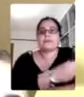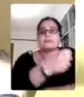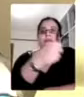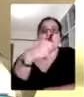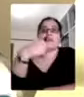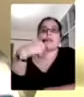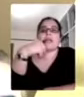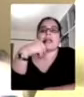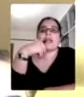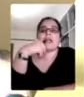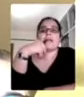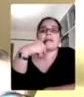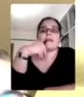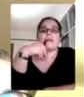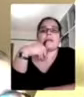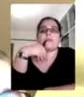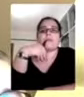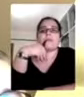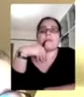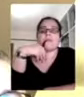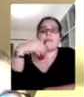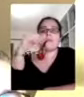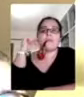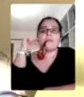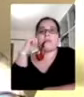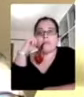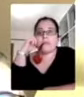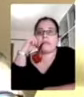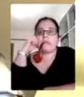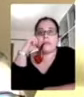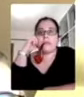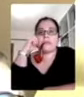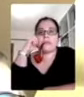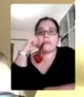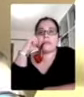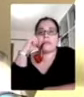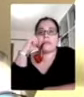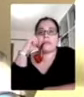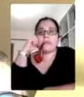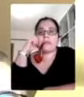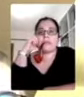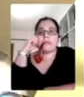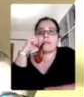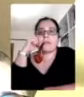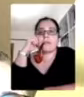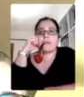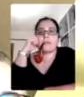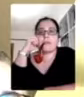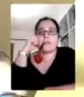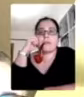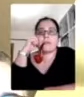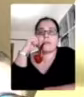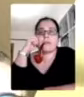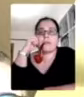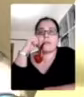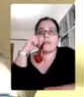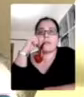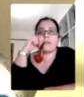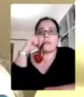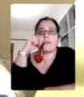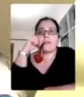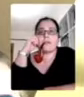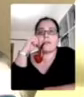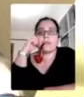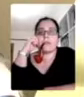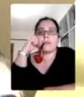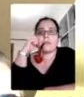ben açıkçası düşünüyorum. Yani filtreli kullandığım zamanlarda da ben karbon filtreleri de denemiştim. Balsa'yı da denemiştim. Karbon